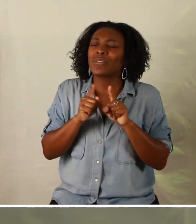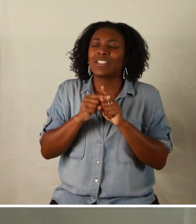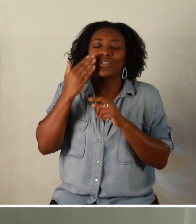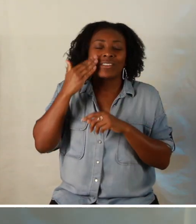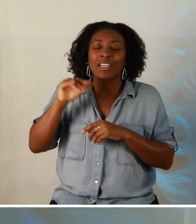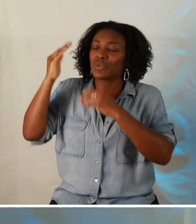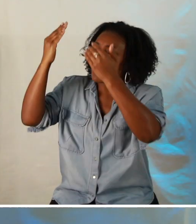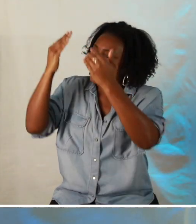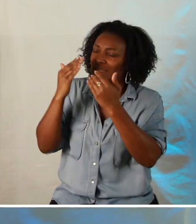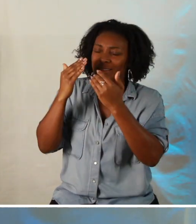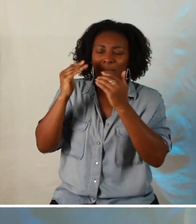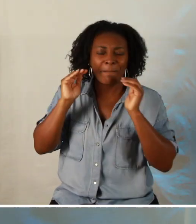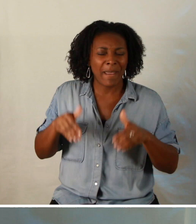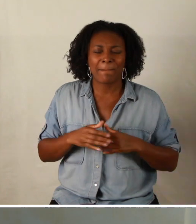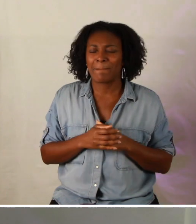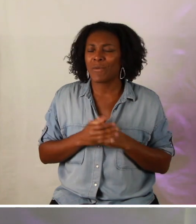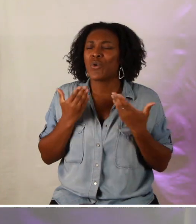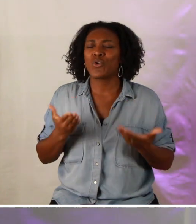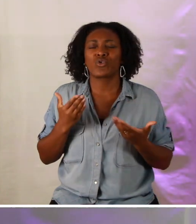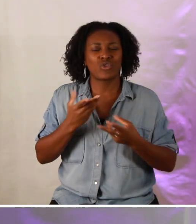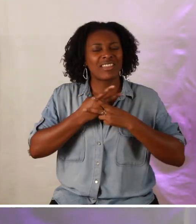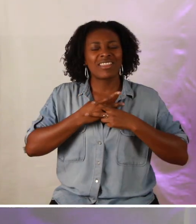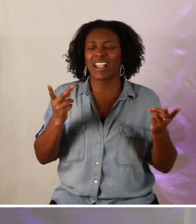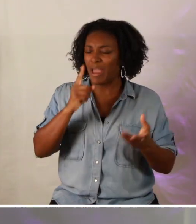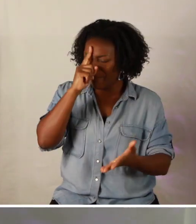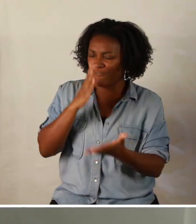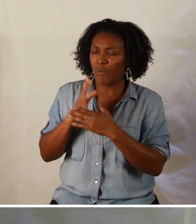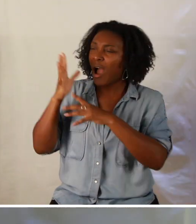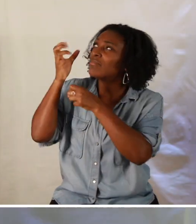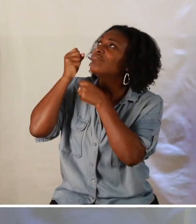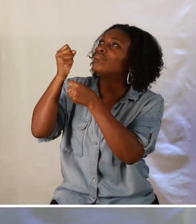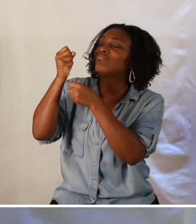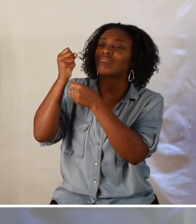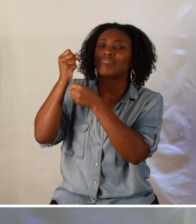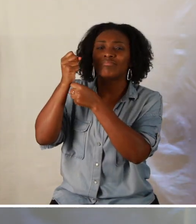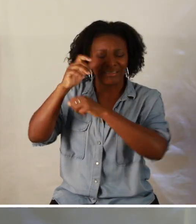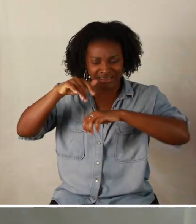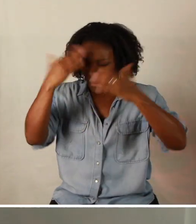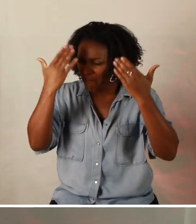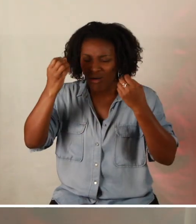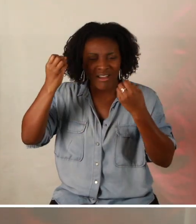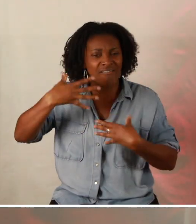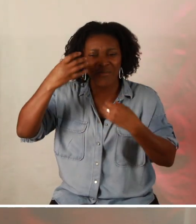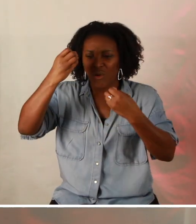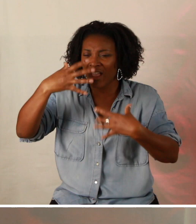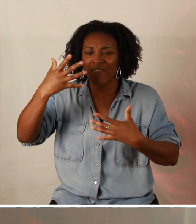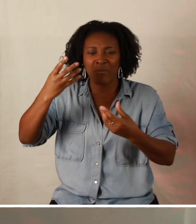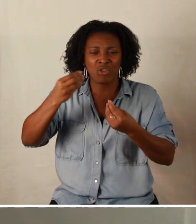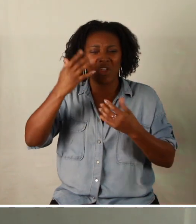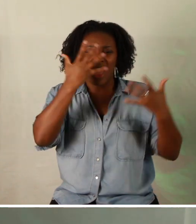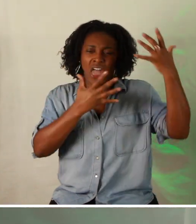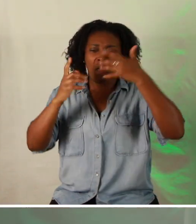béni derrière l'épreuve. Donc aujourd'hui, je déclare que je garde une foi ferme en toi. Quels que soient les événements, tout qui peut se